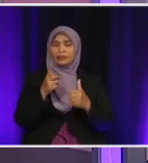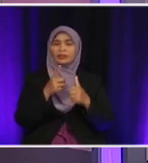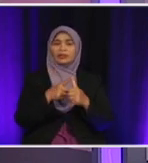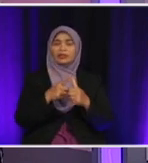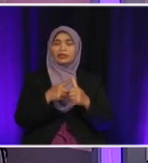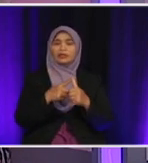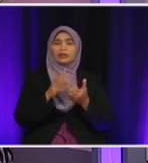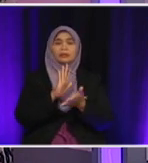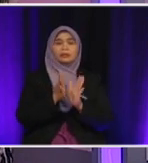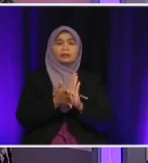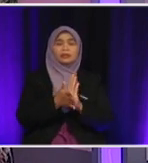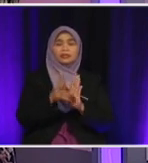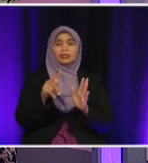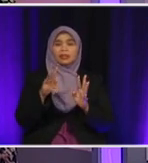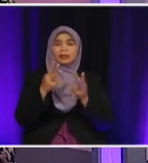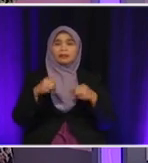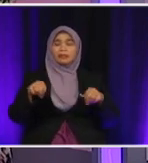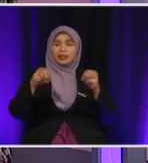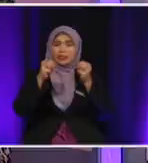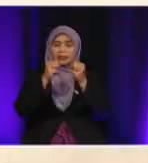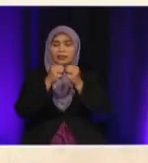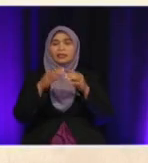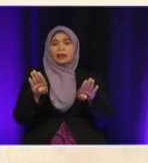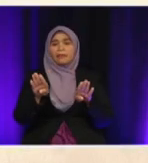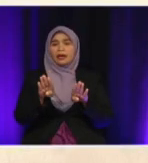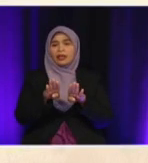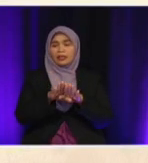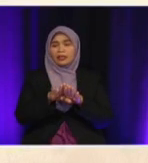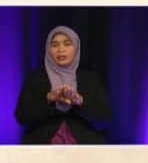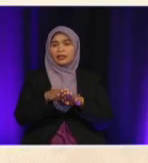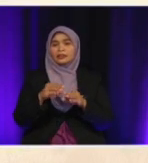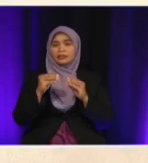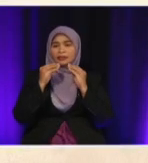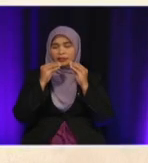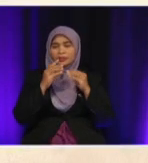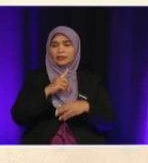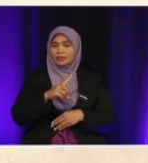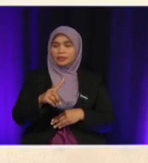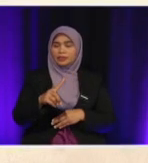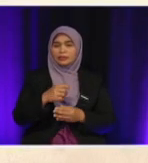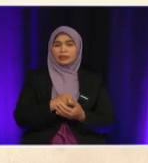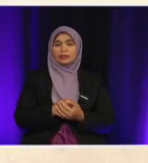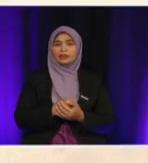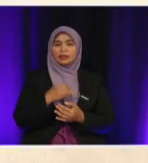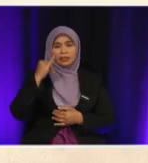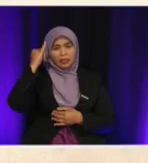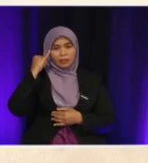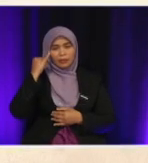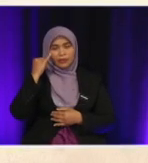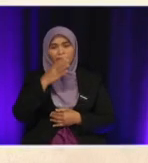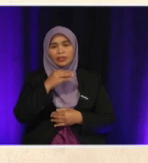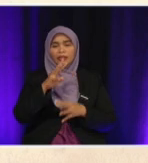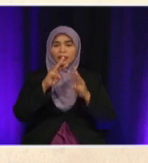menjadikan masjid sebagai syiar Islam dan pusat ibadah ilmu dan kemasyarakatannya